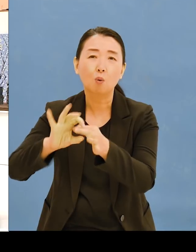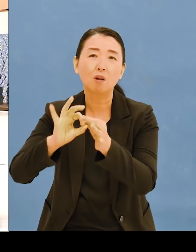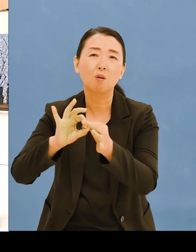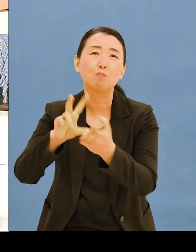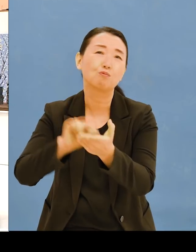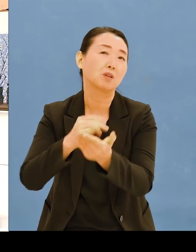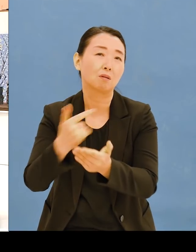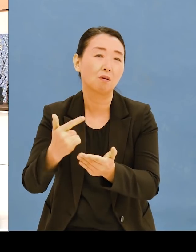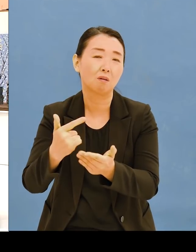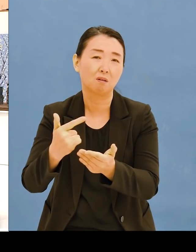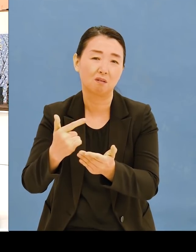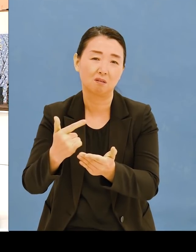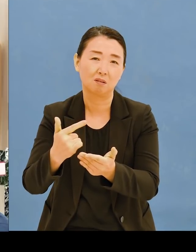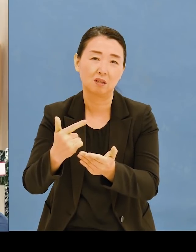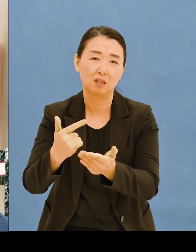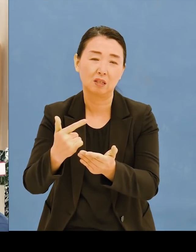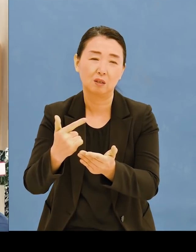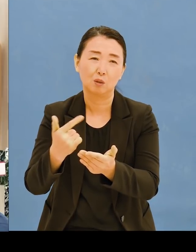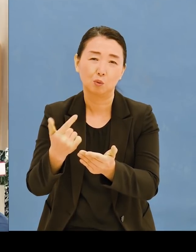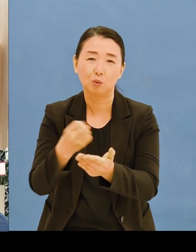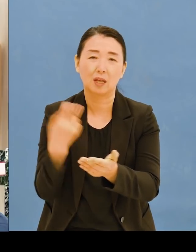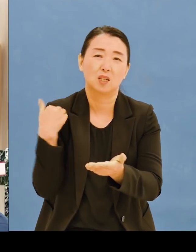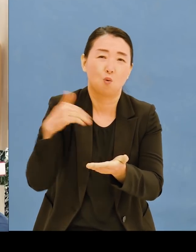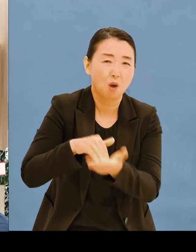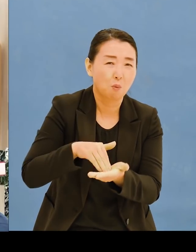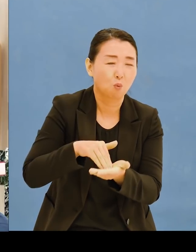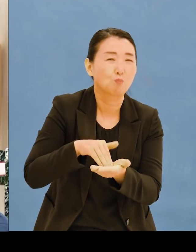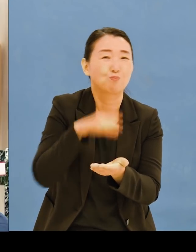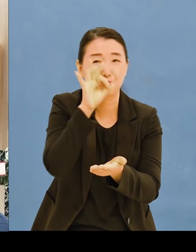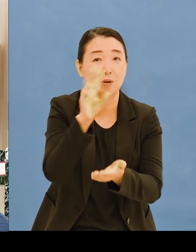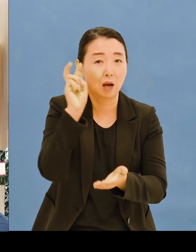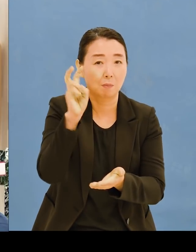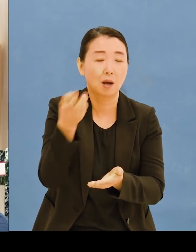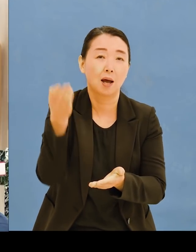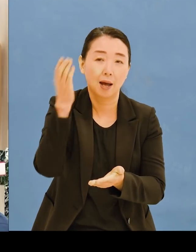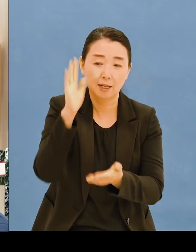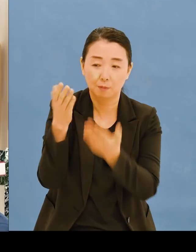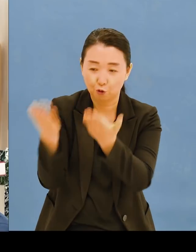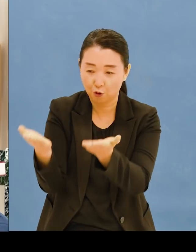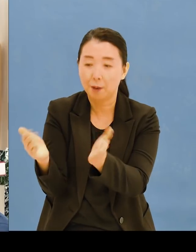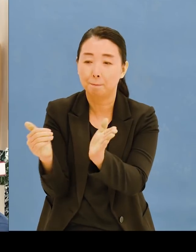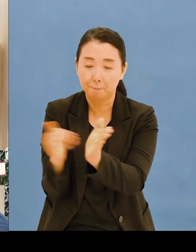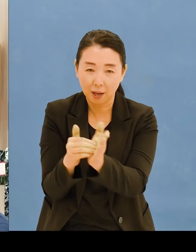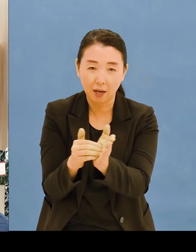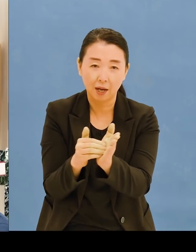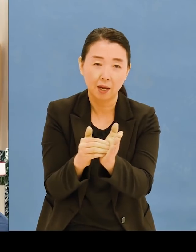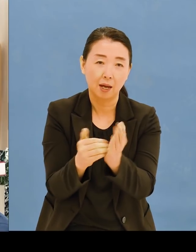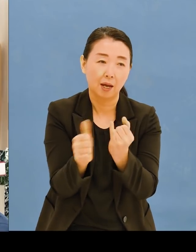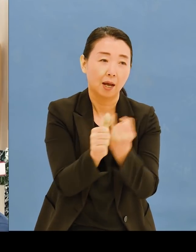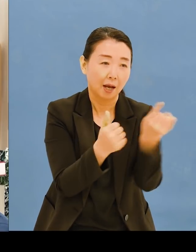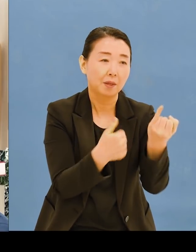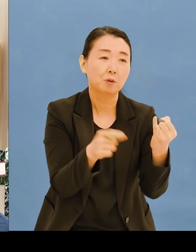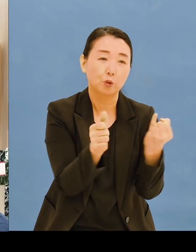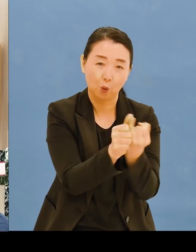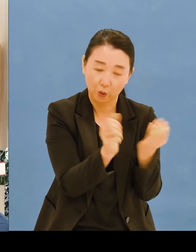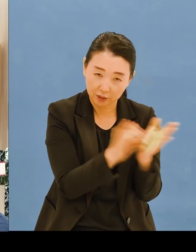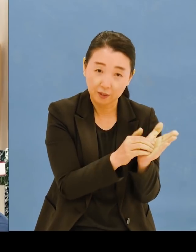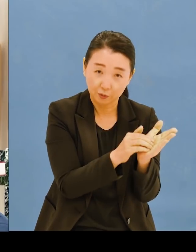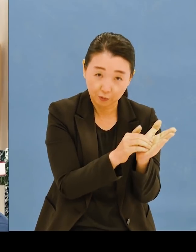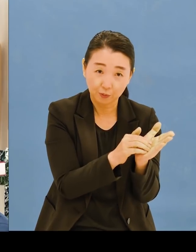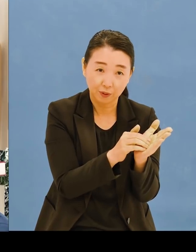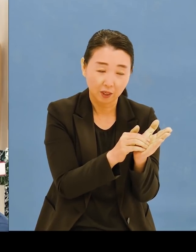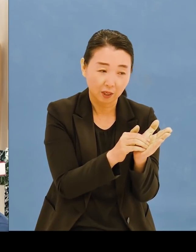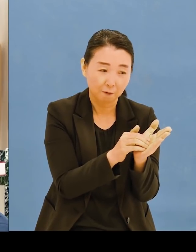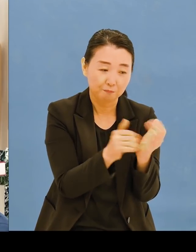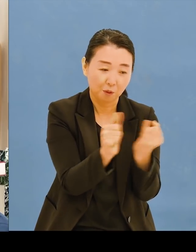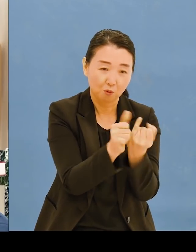잘못하면 못 들어갈 수도 그렇죠, 있거든요. 그렇죠. 근데 휴학을 하고 한국 돌아와서 이제 아내랑 같이 이제 결혼을 하고 아내도